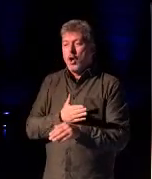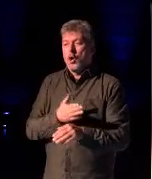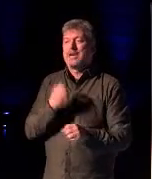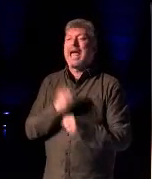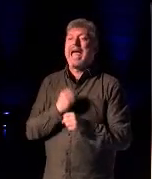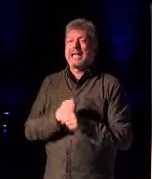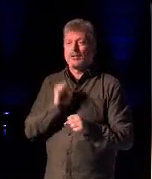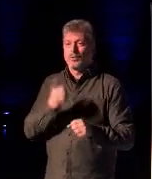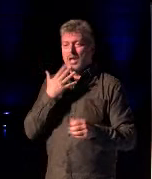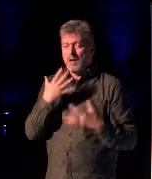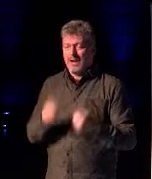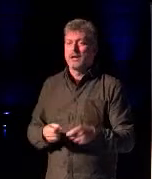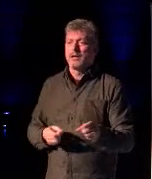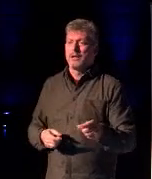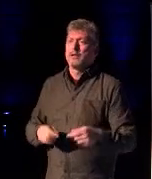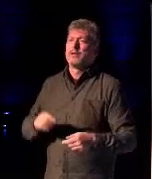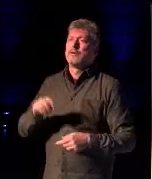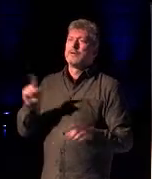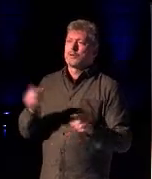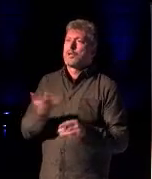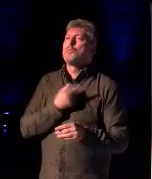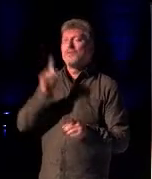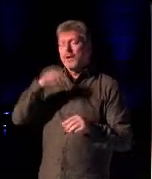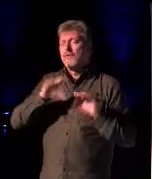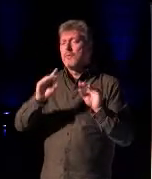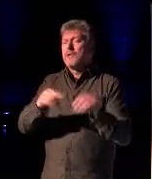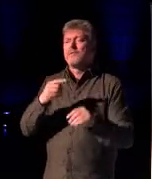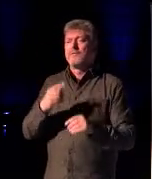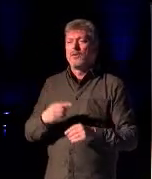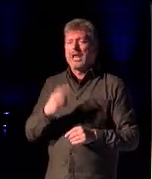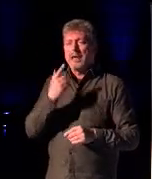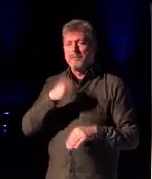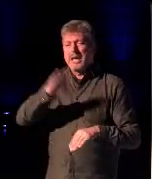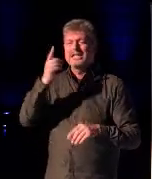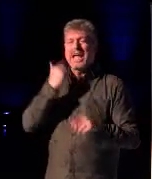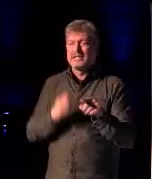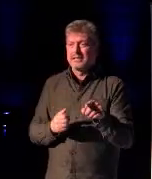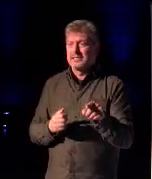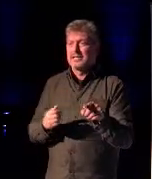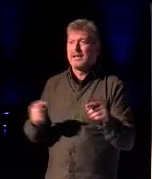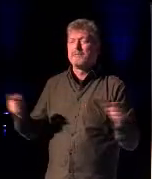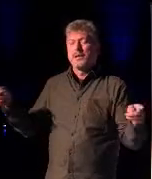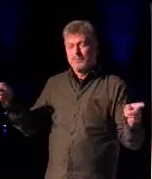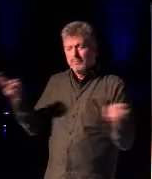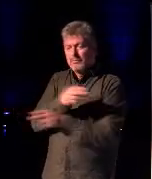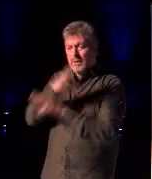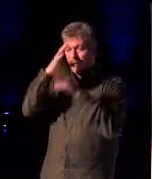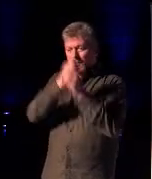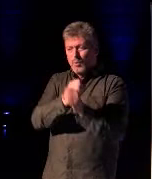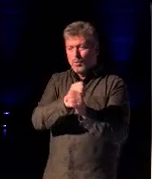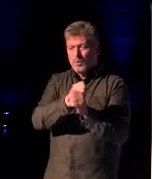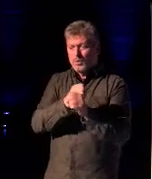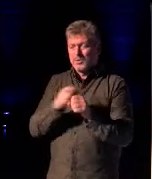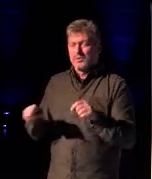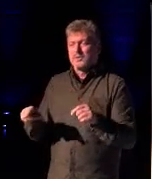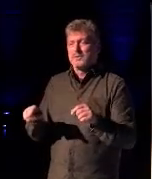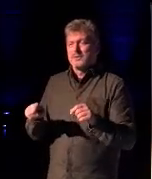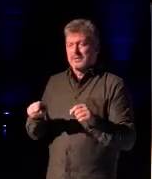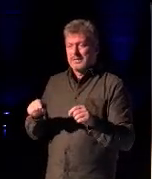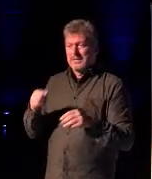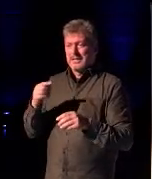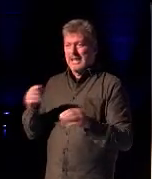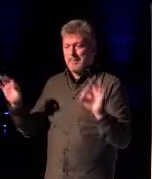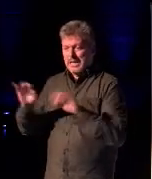mye vi kan forbedre for de eldste, nettopp med å skifte fokus fra medisinsk behandling til mer palliativ tankegang.